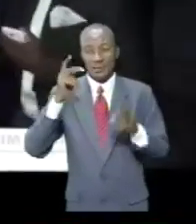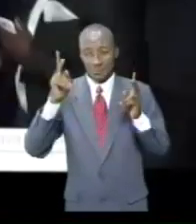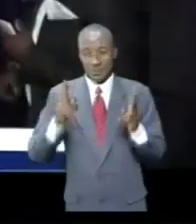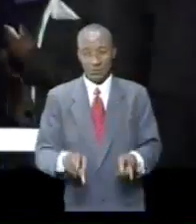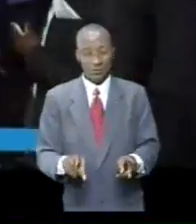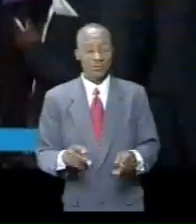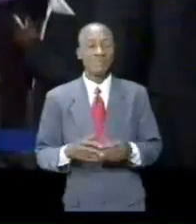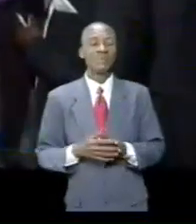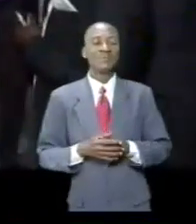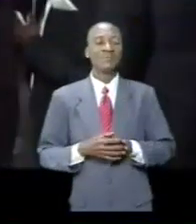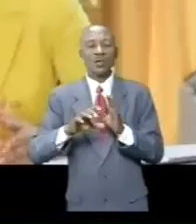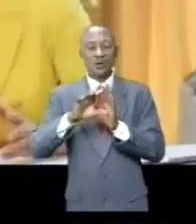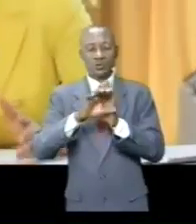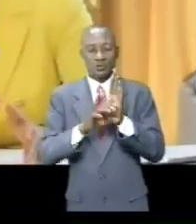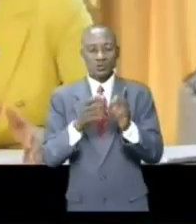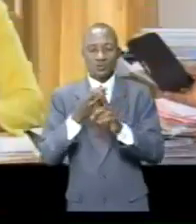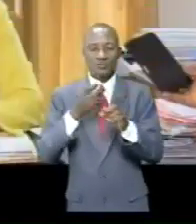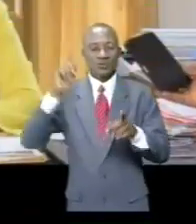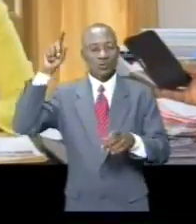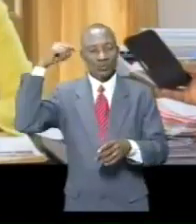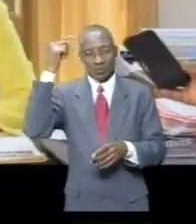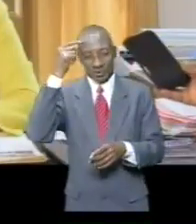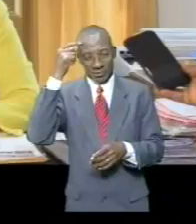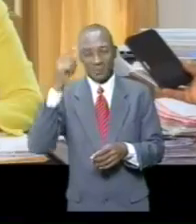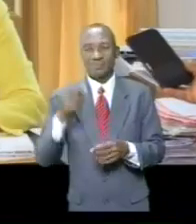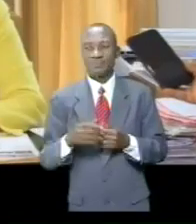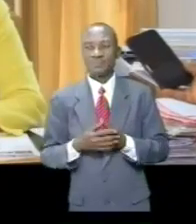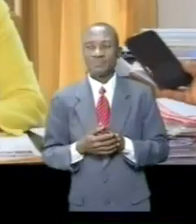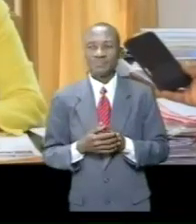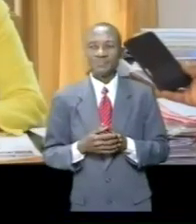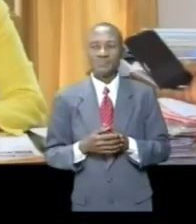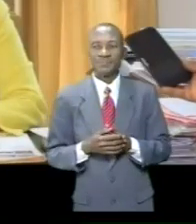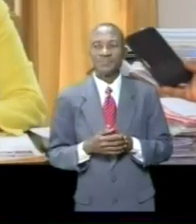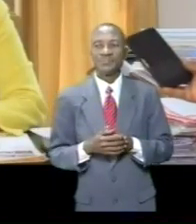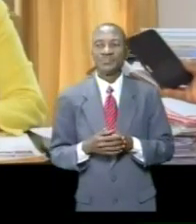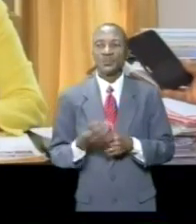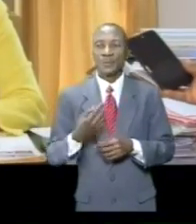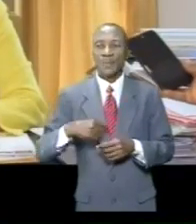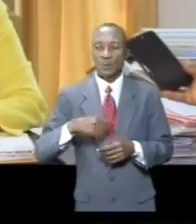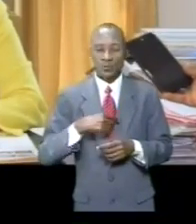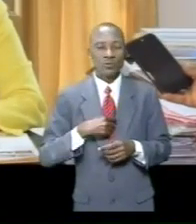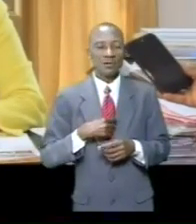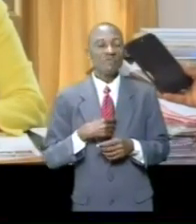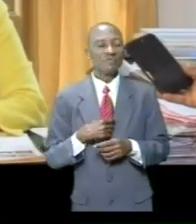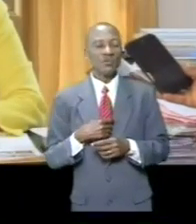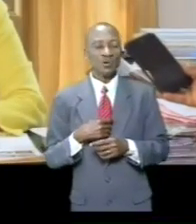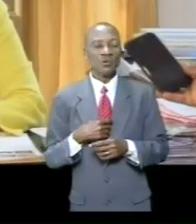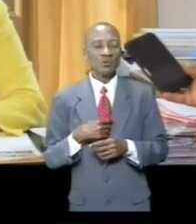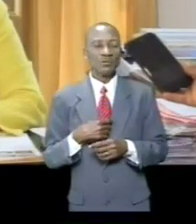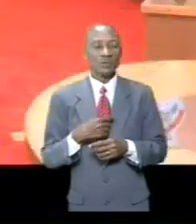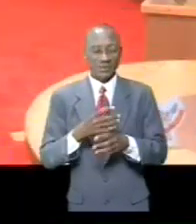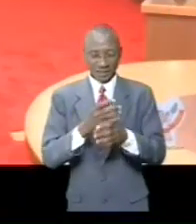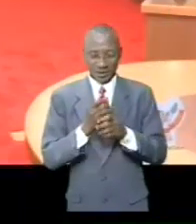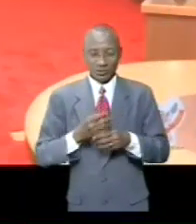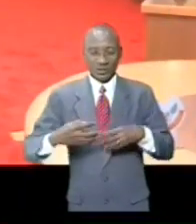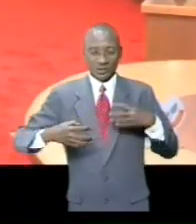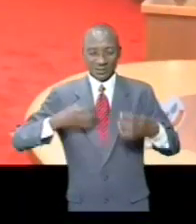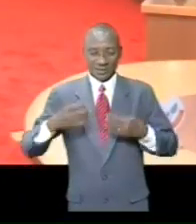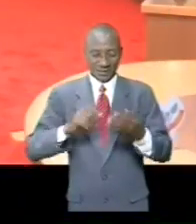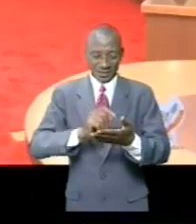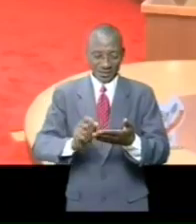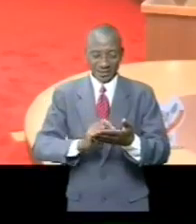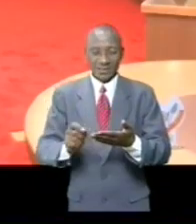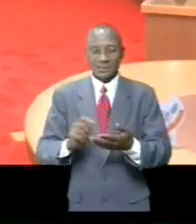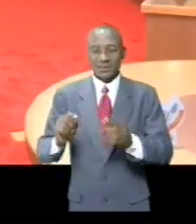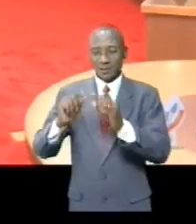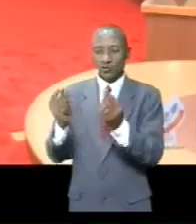de chaque juridiction. Le message est clair. Nous avons réuni les revendications des secteurs pétroliers et le gouvernement a